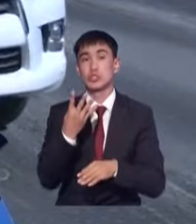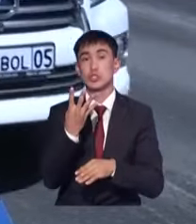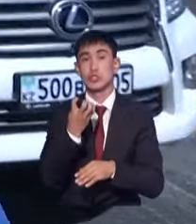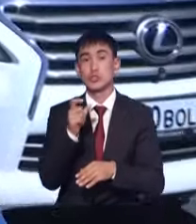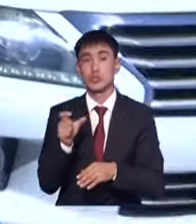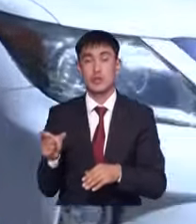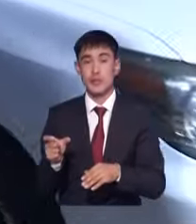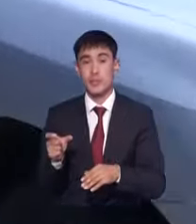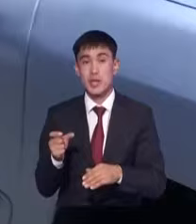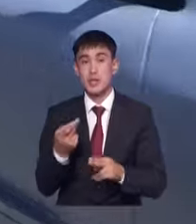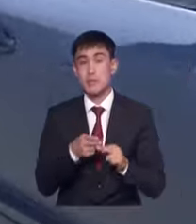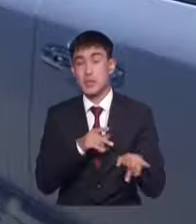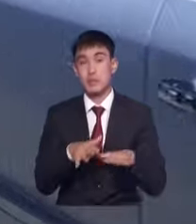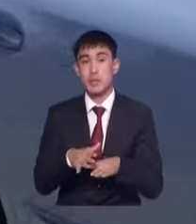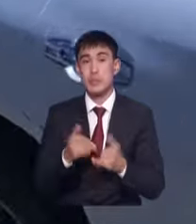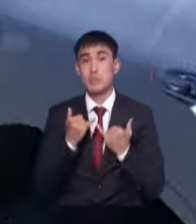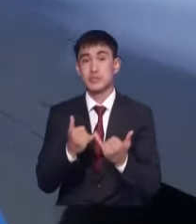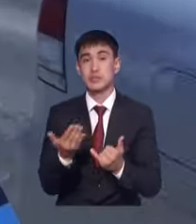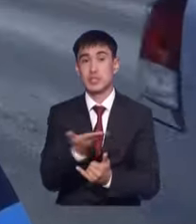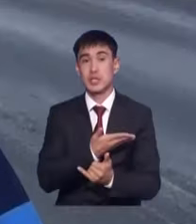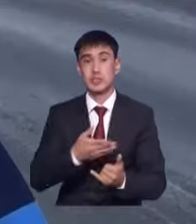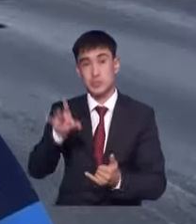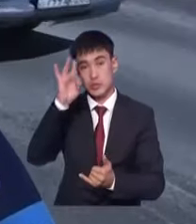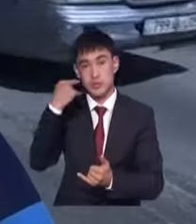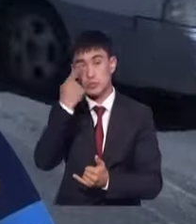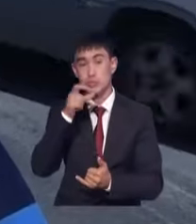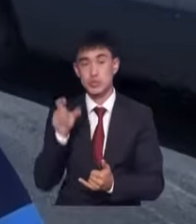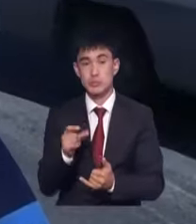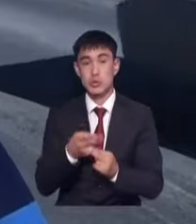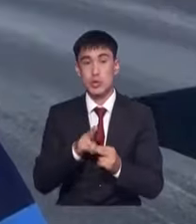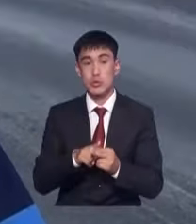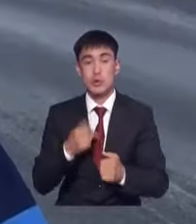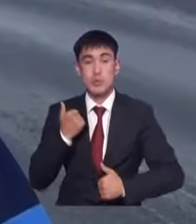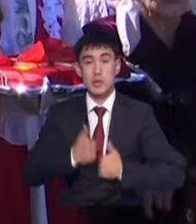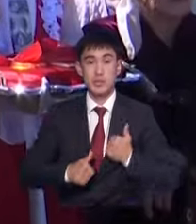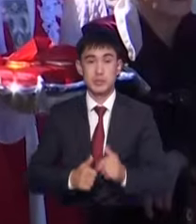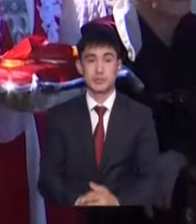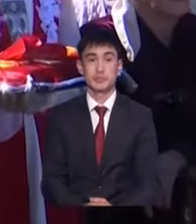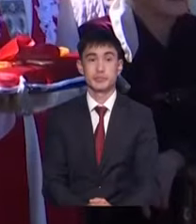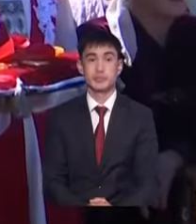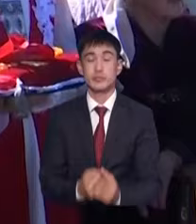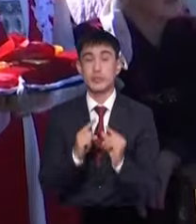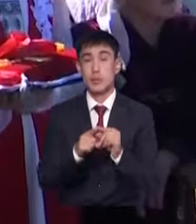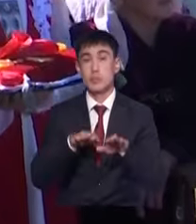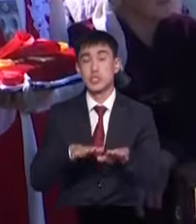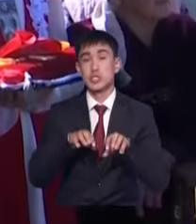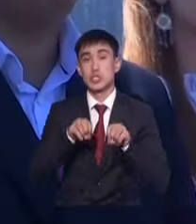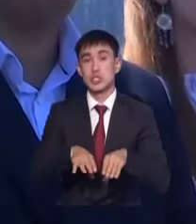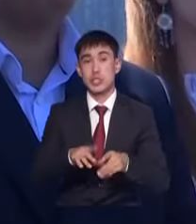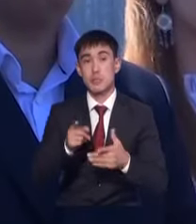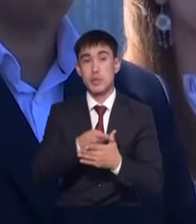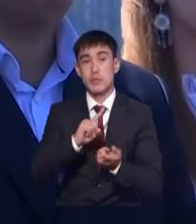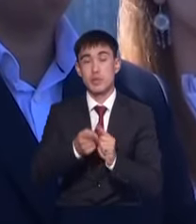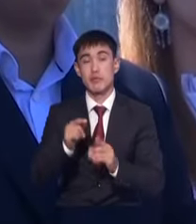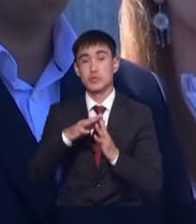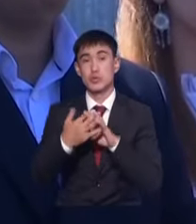400 человек. Данное мероприятие мы посвятили нашим известным личностям, которыми гордимся. По словам местных жителей, решение о переименовании